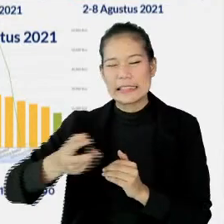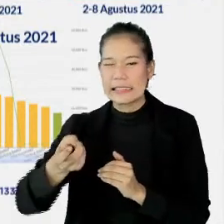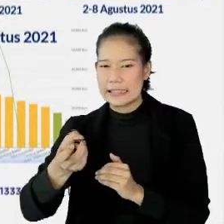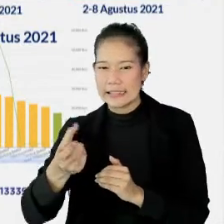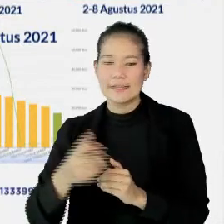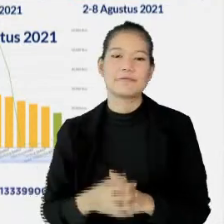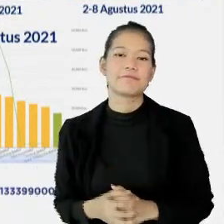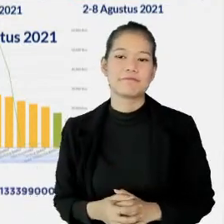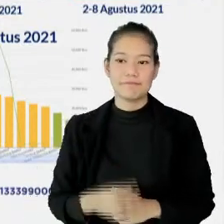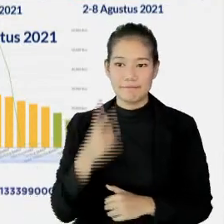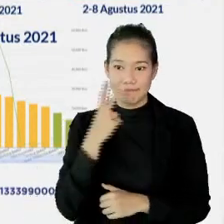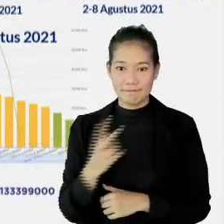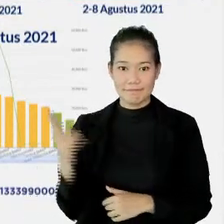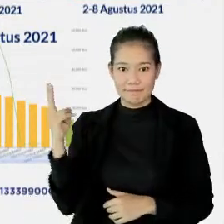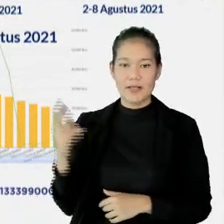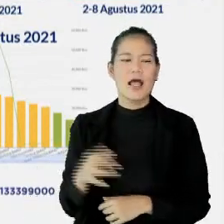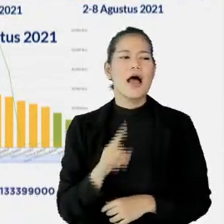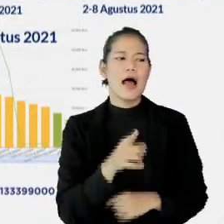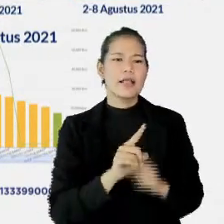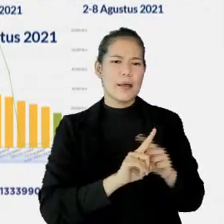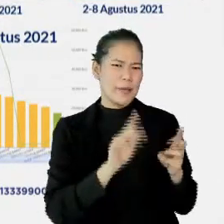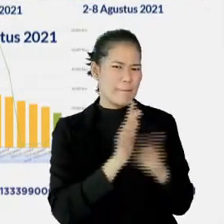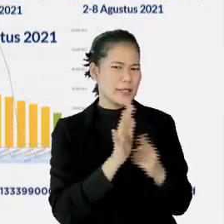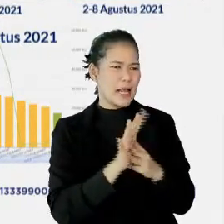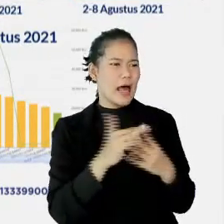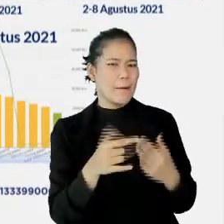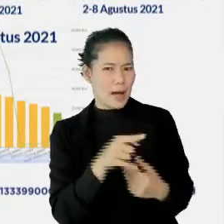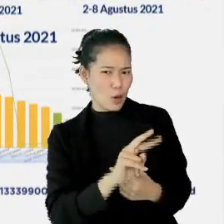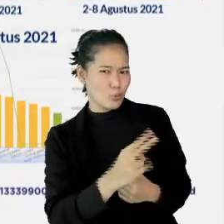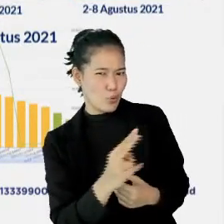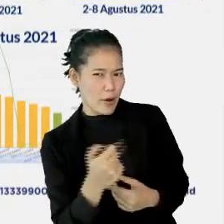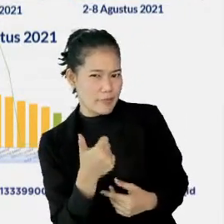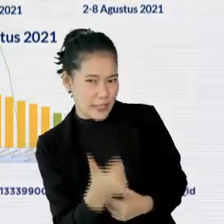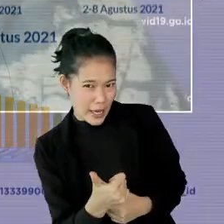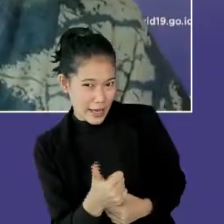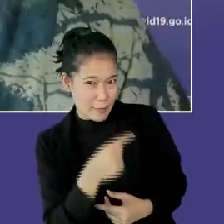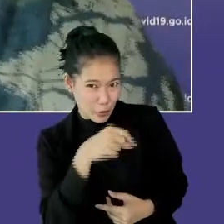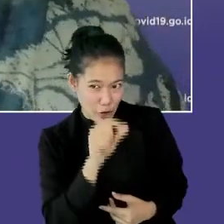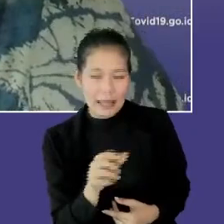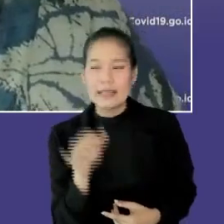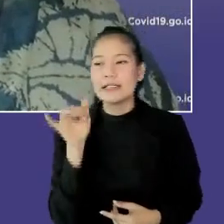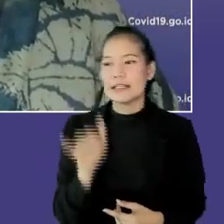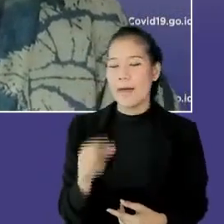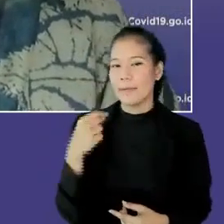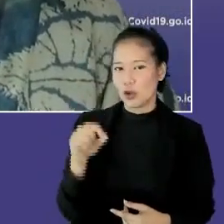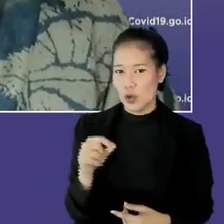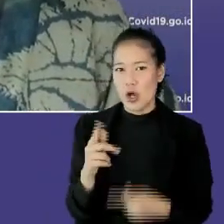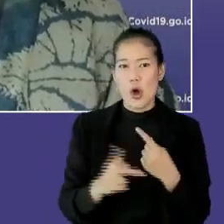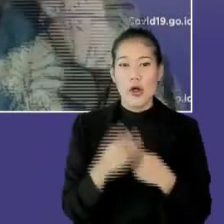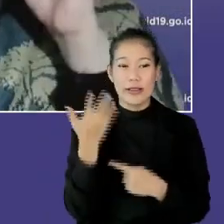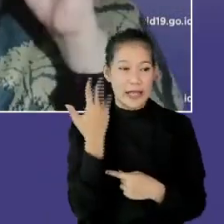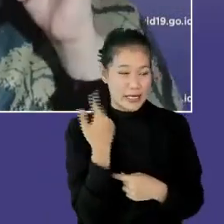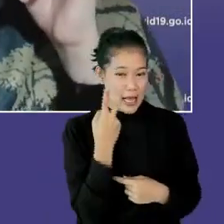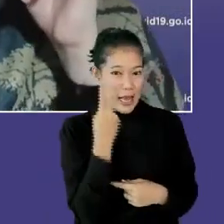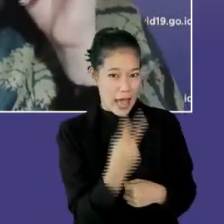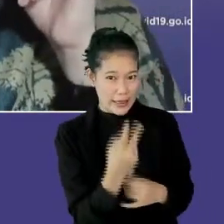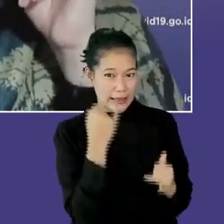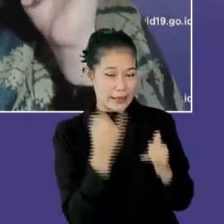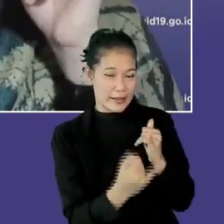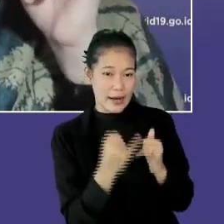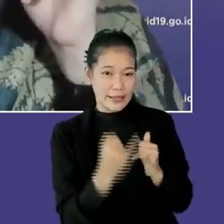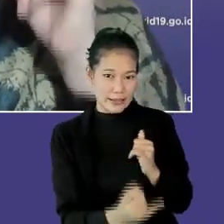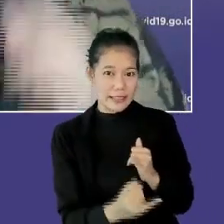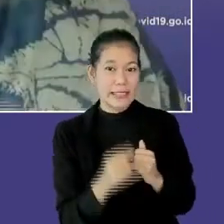time series. Ya, tapi masalahnya ini shifting ya, Dokter Dewi ya. Maksudnya begini, kalau dilihat kan tadi kita bisa lihat yang terakhir